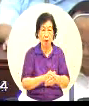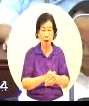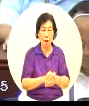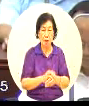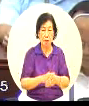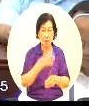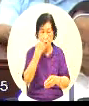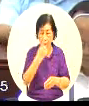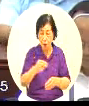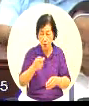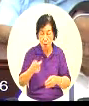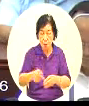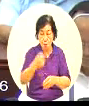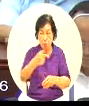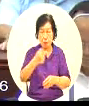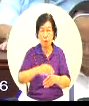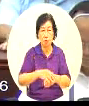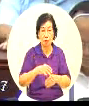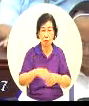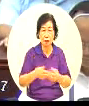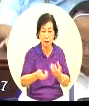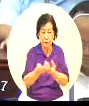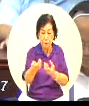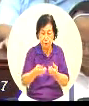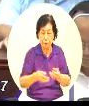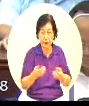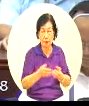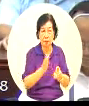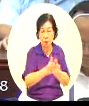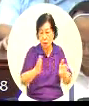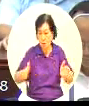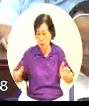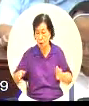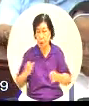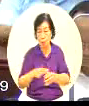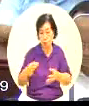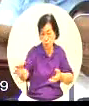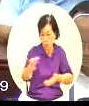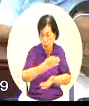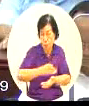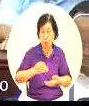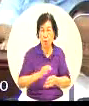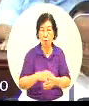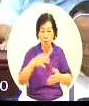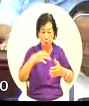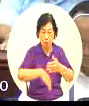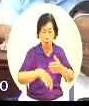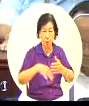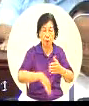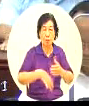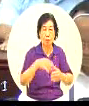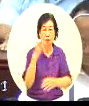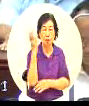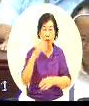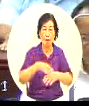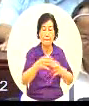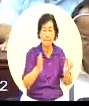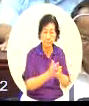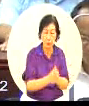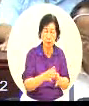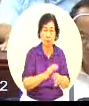高铁路南侧这个区段征收呢，因为内政部在审议的时候有两个区吼，就是高铁路南